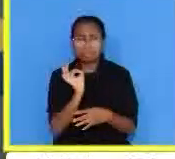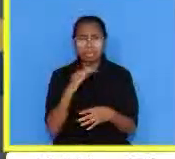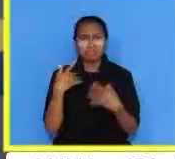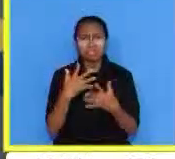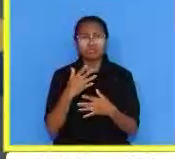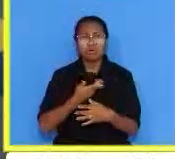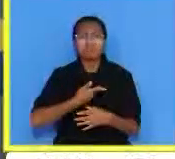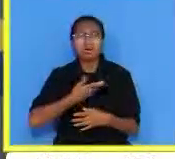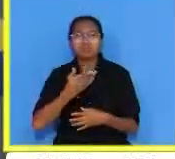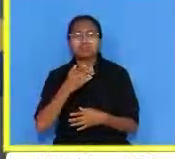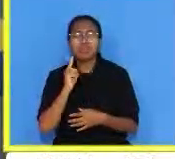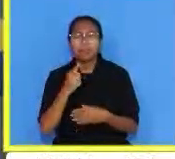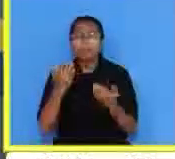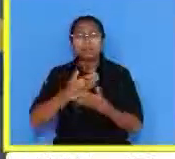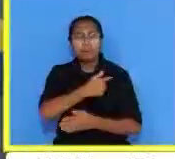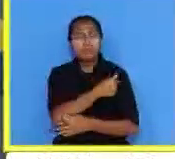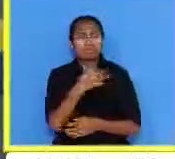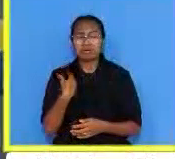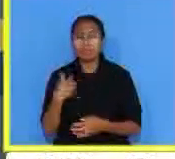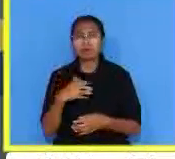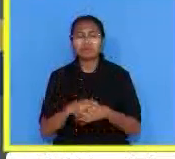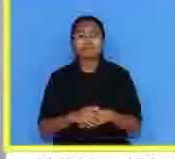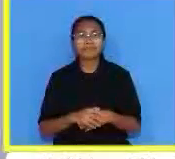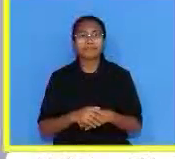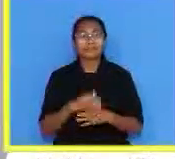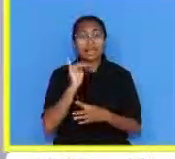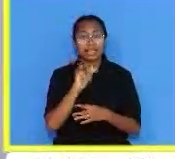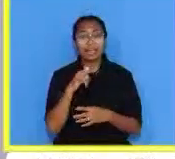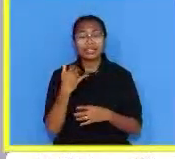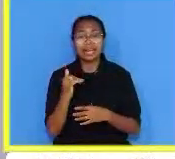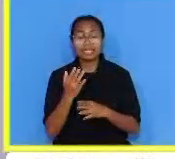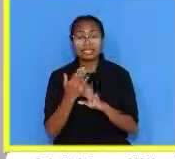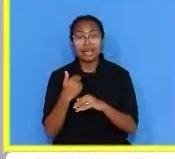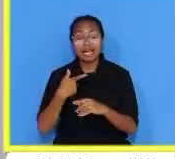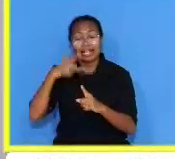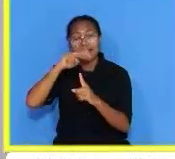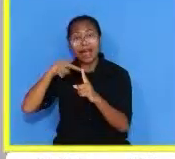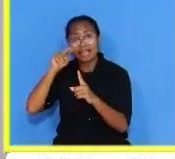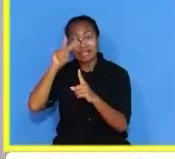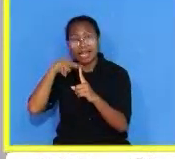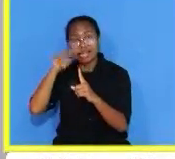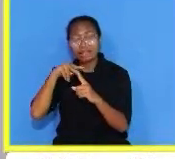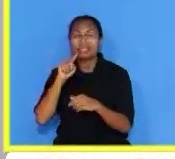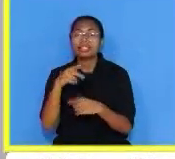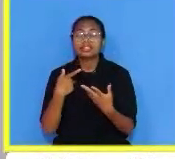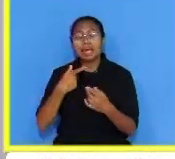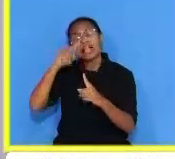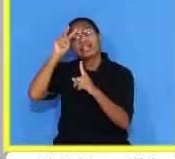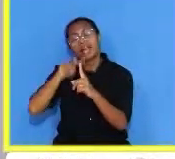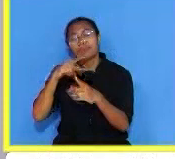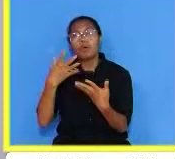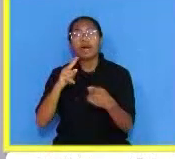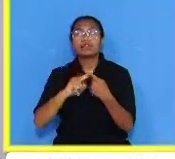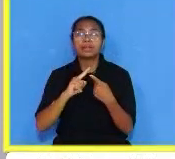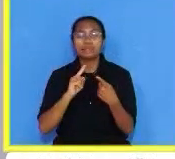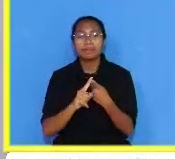ingin untuk menerima vaksin? Iya, kalau yang saya lihat, saya melihat bahwa teman-teman